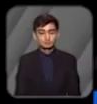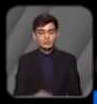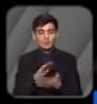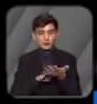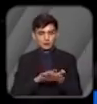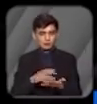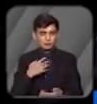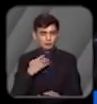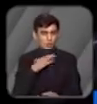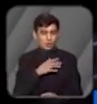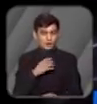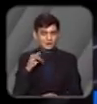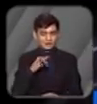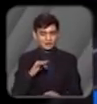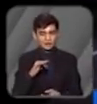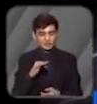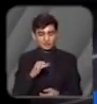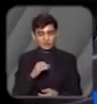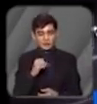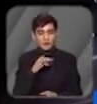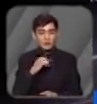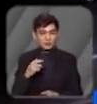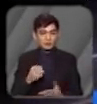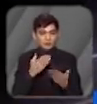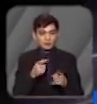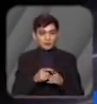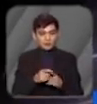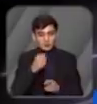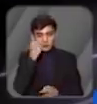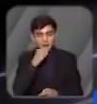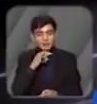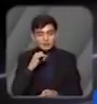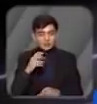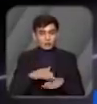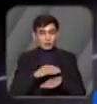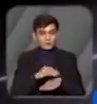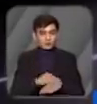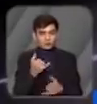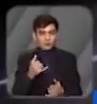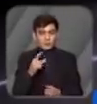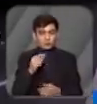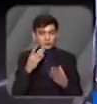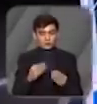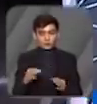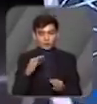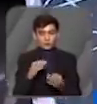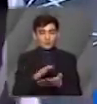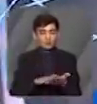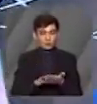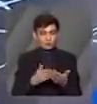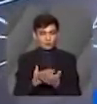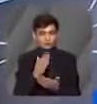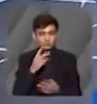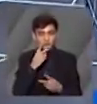А далее много интересного. Аида, сөз сенде. Рахмет, Ирина. Қайырлы кеш. Дүйсенбіге келіп түскен ақпараттармен таныстыруды ары қарай